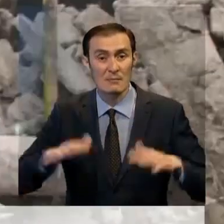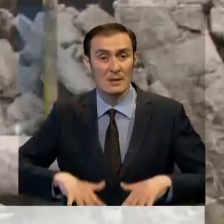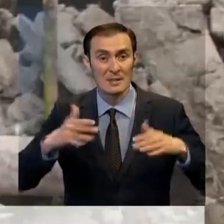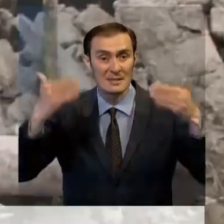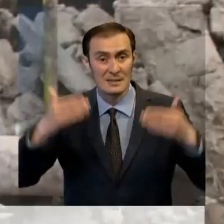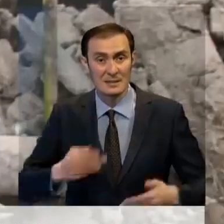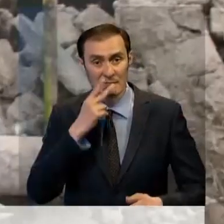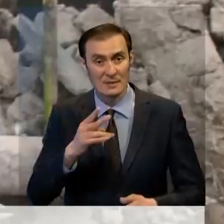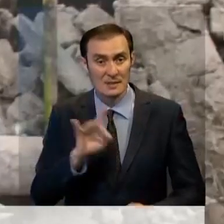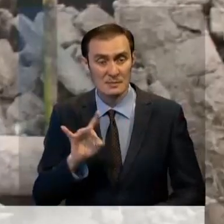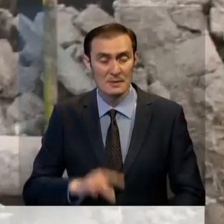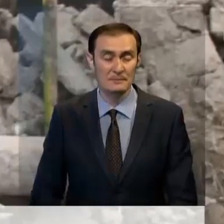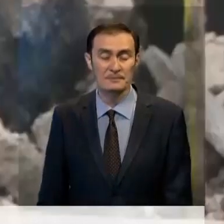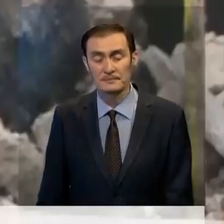стенах.